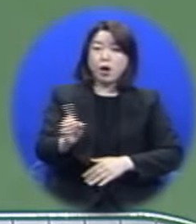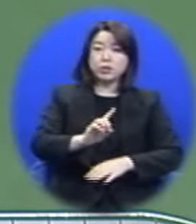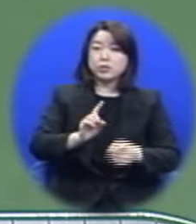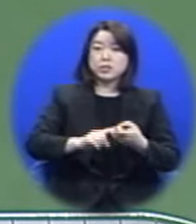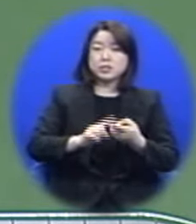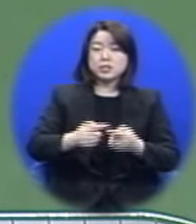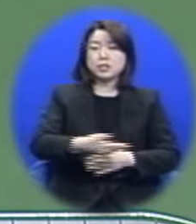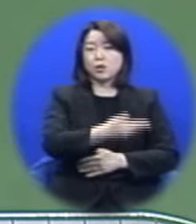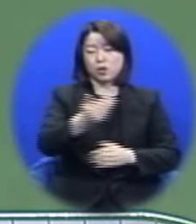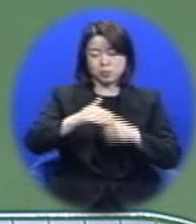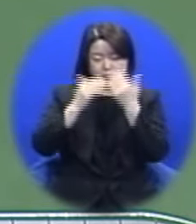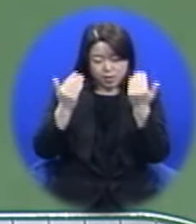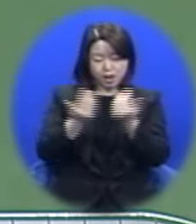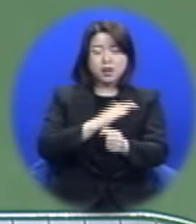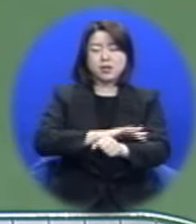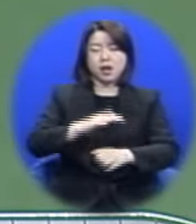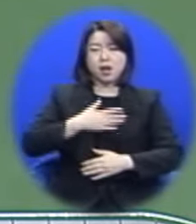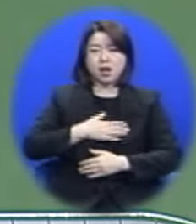아시죠?